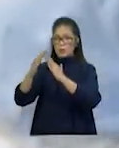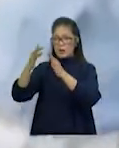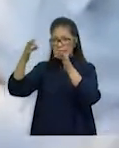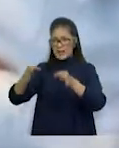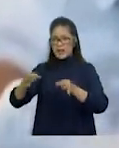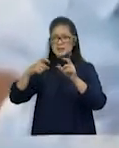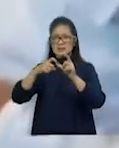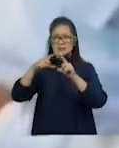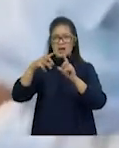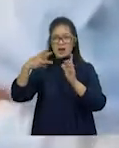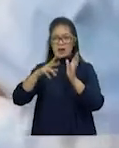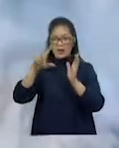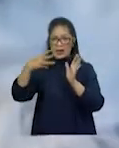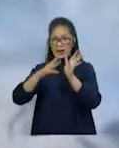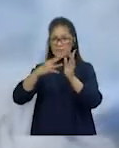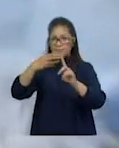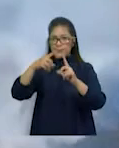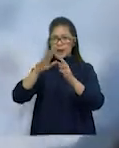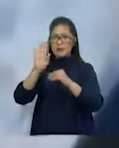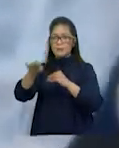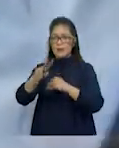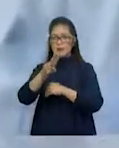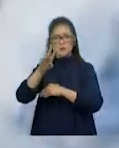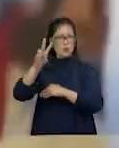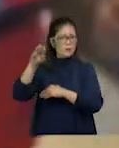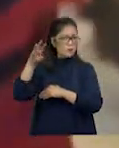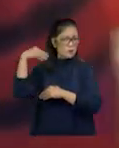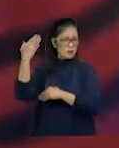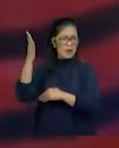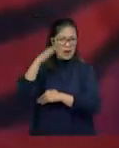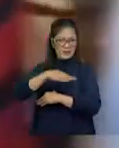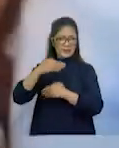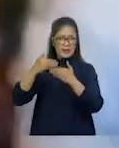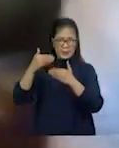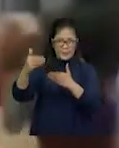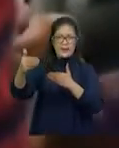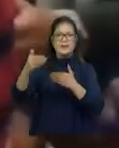20 hari ke depan sebelum menjalani persidangan. Dari Jakarta, Rani Sanjaya, iNews melaporkan.